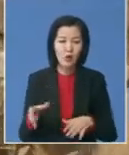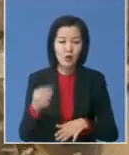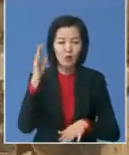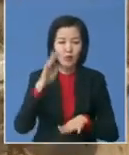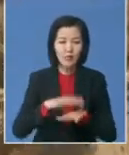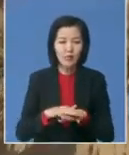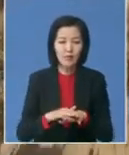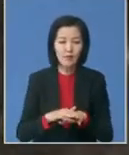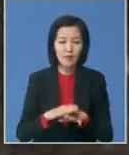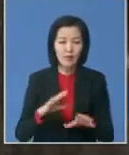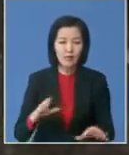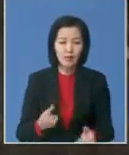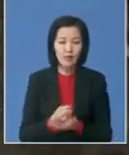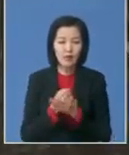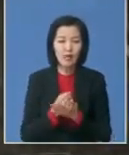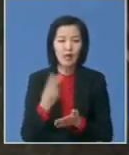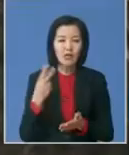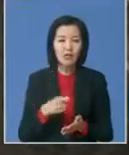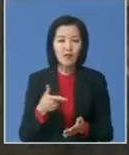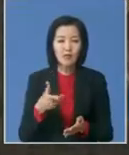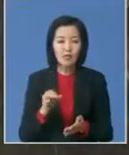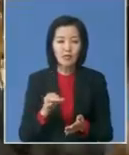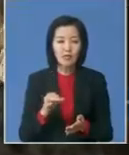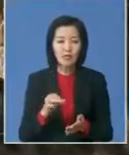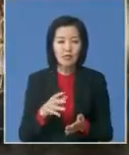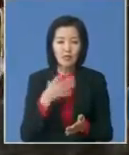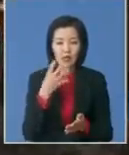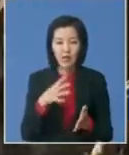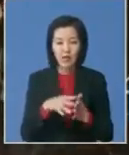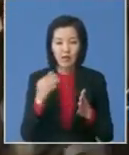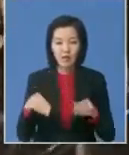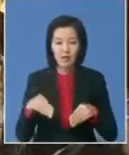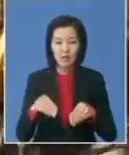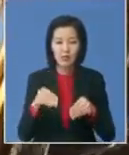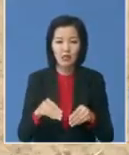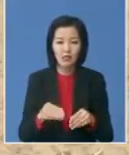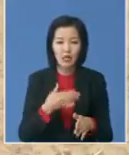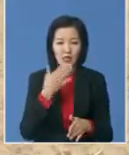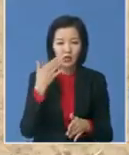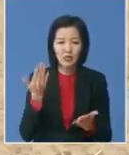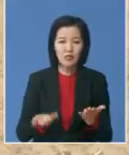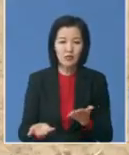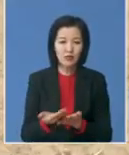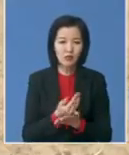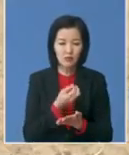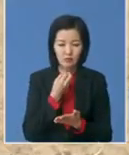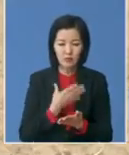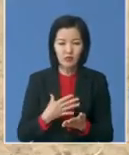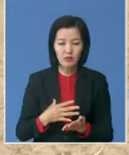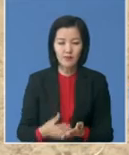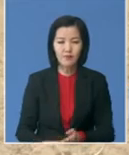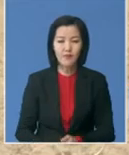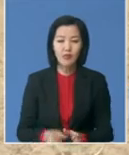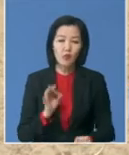Баталовтың бастамасын қолдап 20 гектарға қант қызылшасын септі. Ала жазғы еңбек еш кетпеді. Орта урожайы